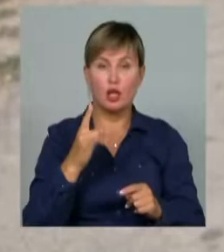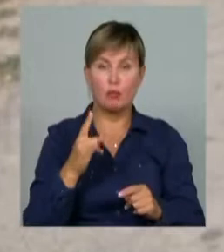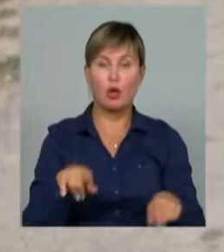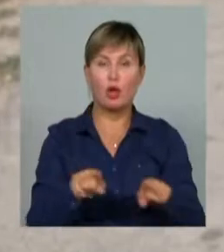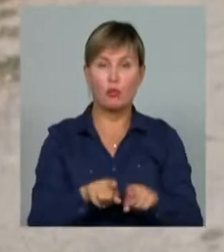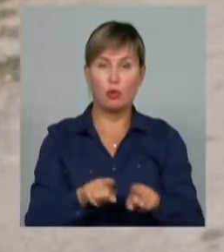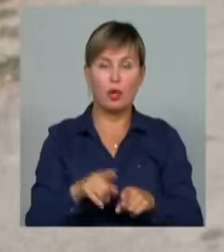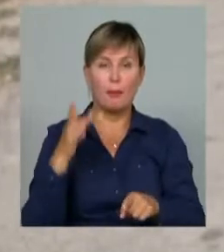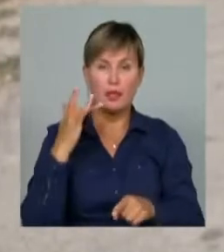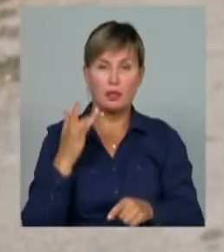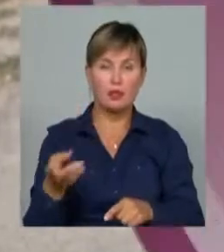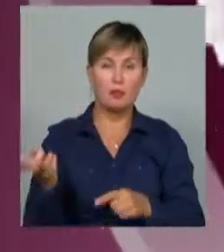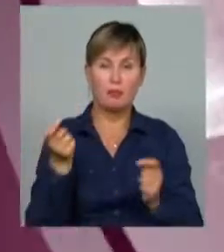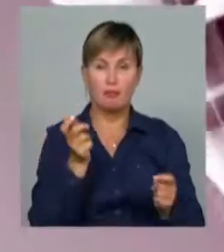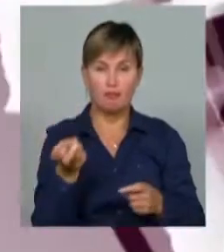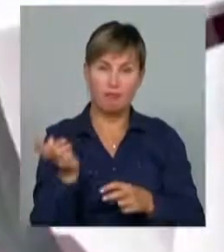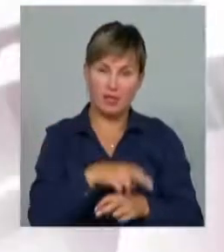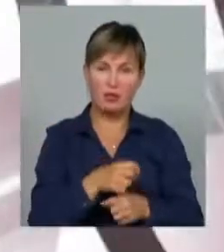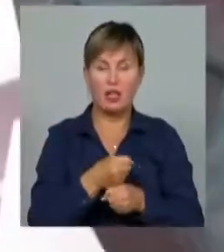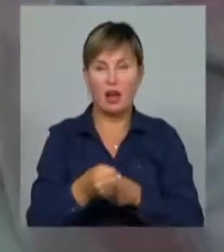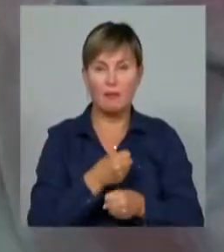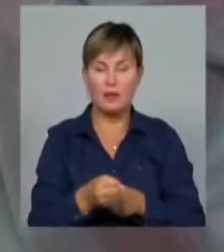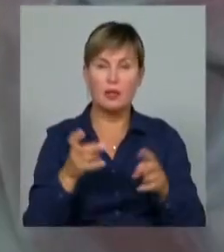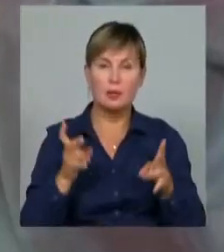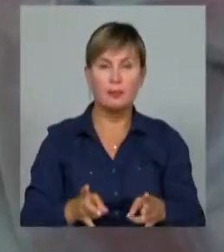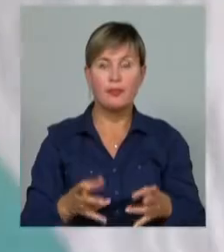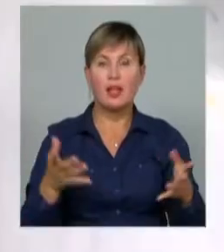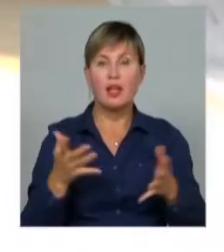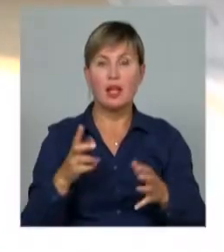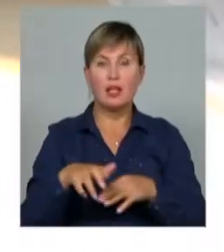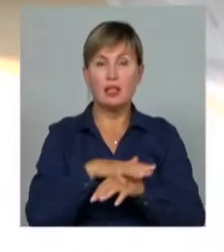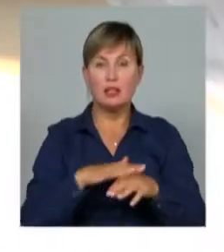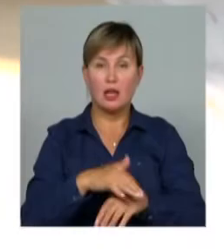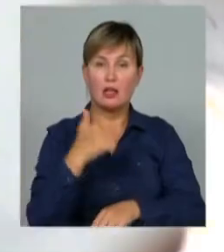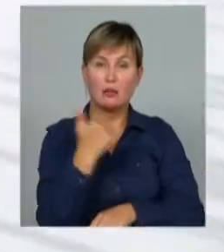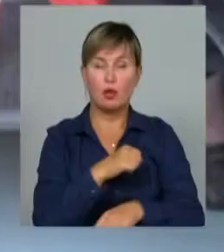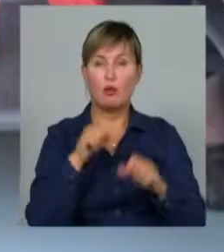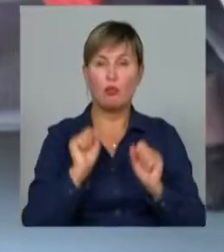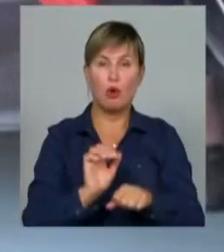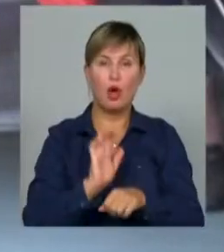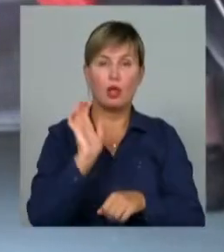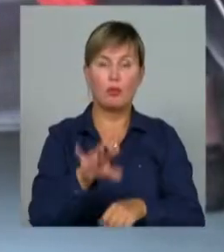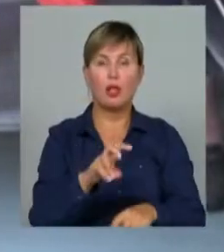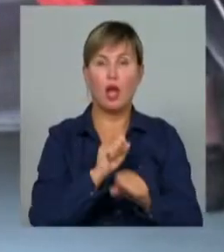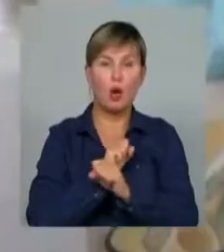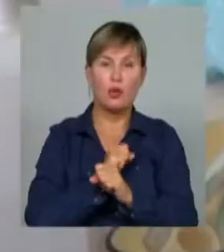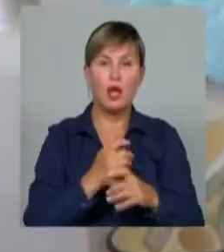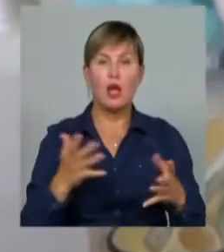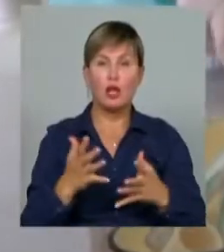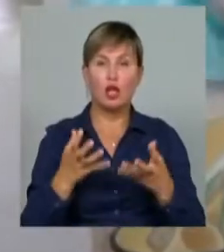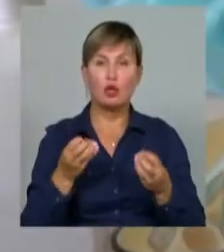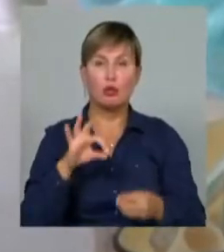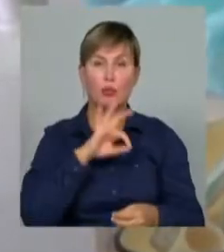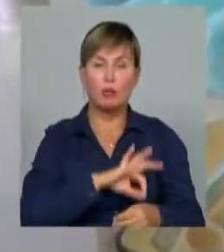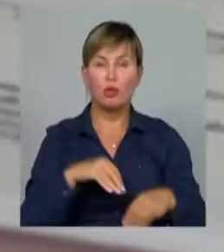якобы неоднократно получал травмы. В какие страны привитые казахстанцы могут отправиться на отдых? И какие еще